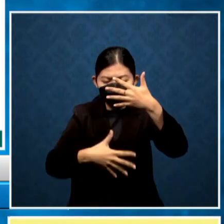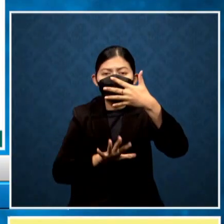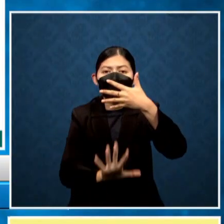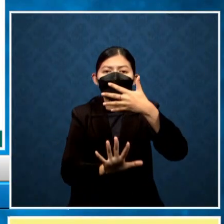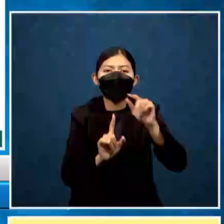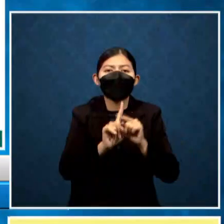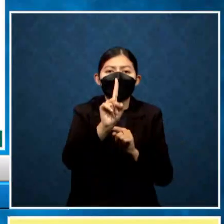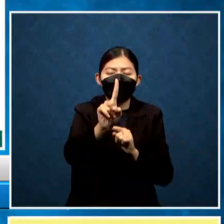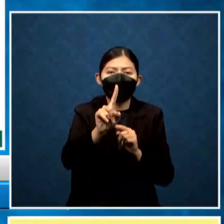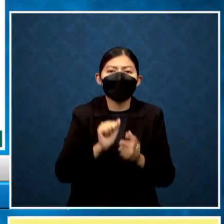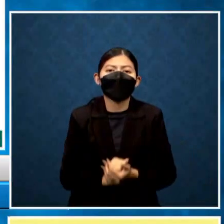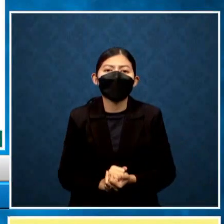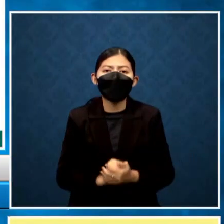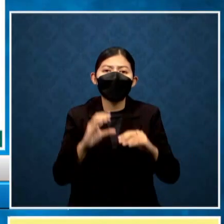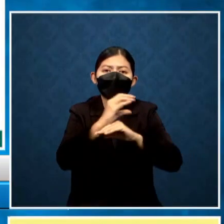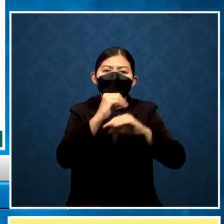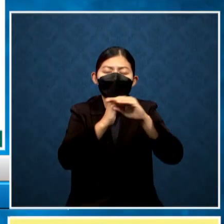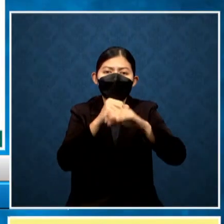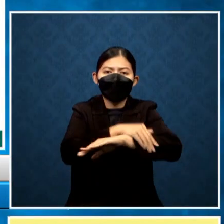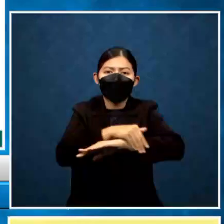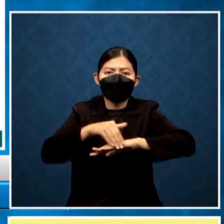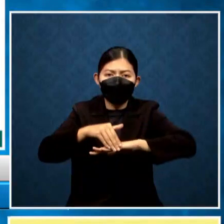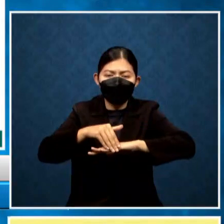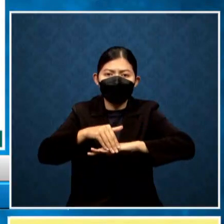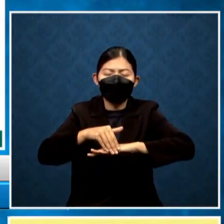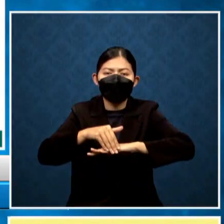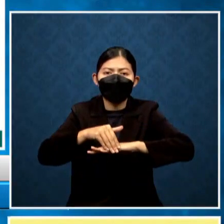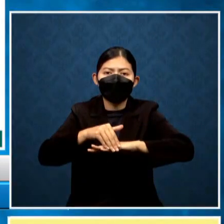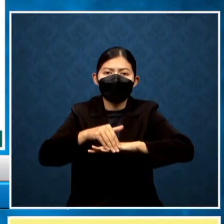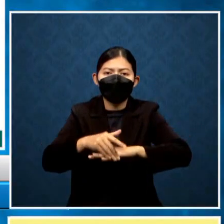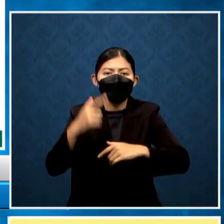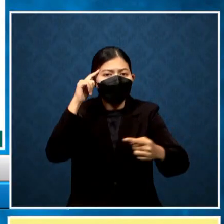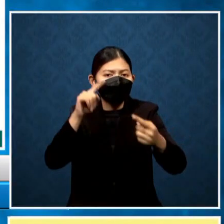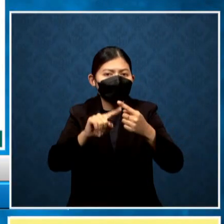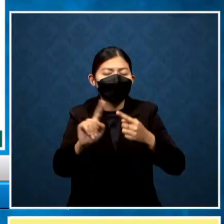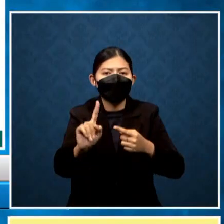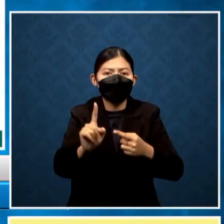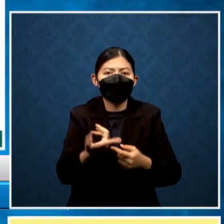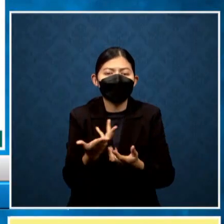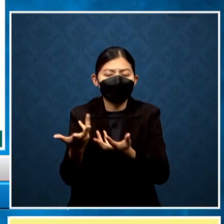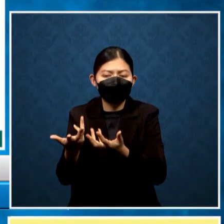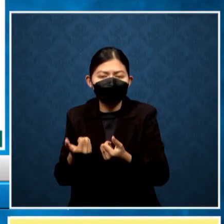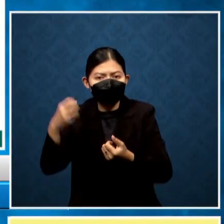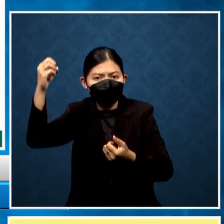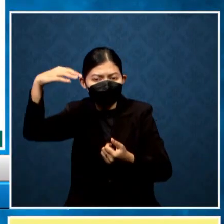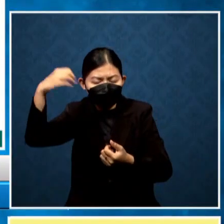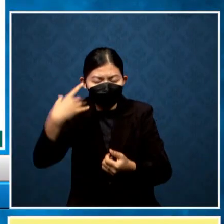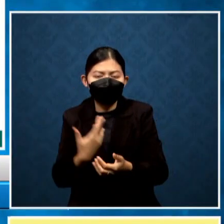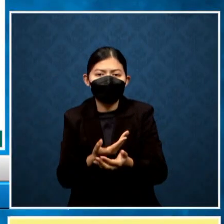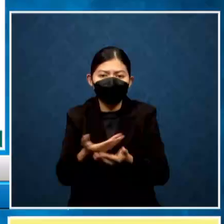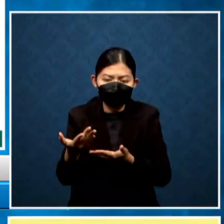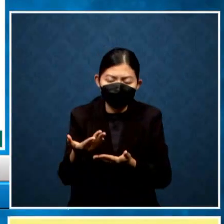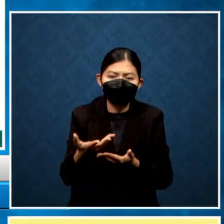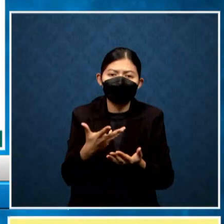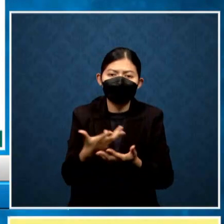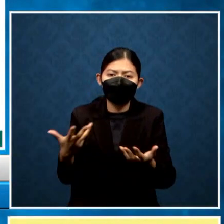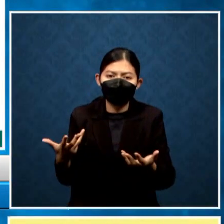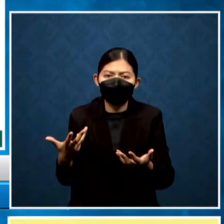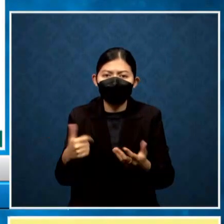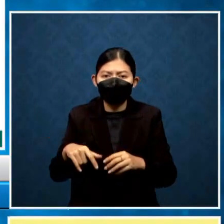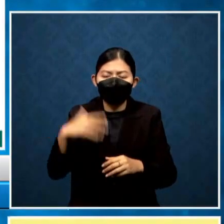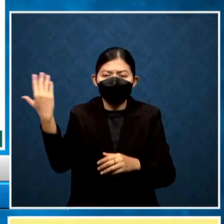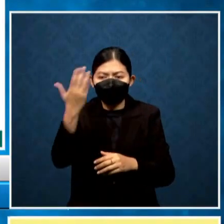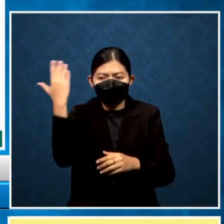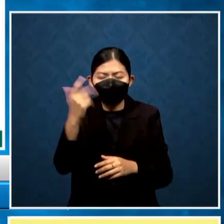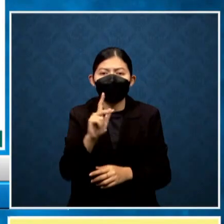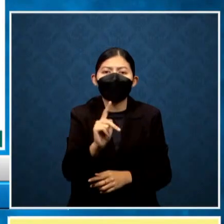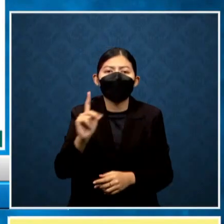บ